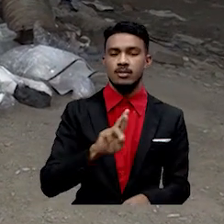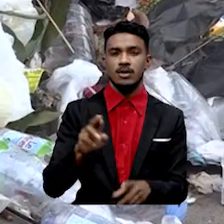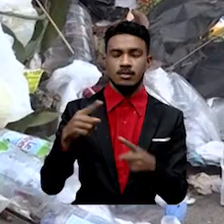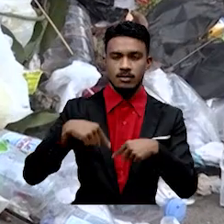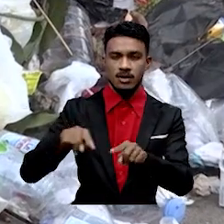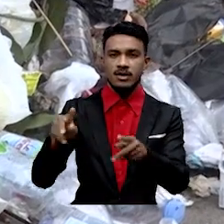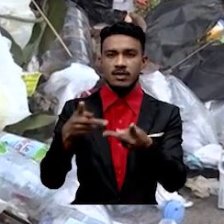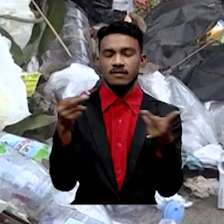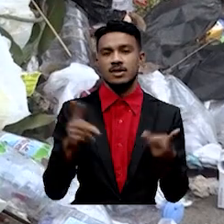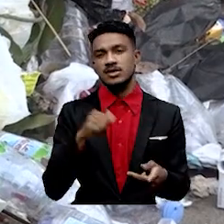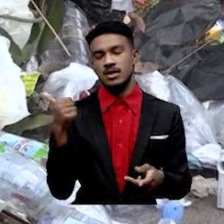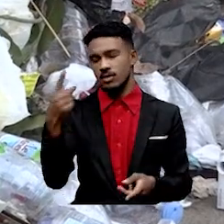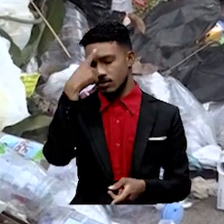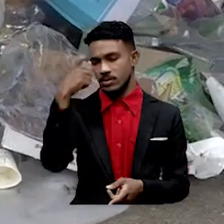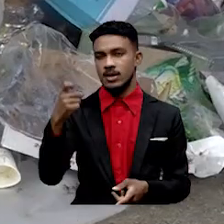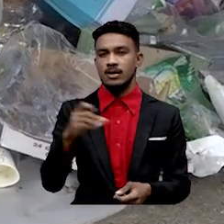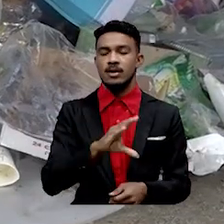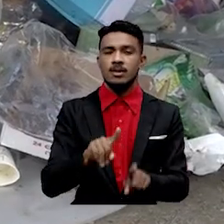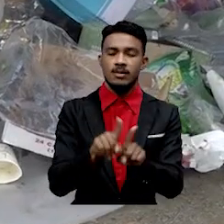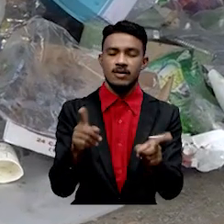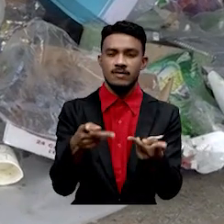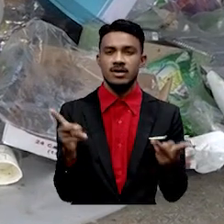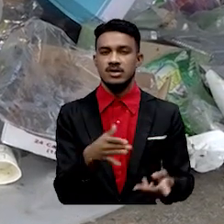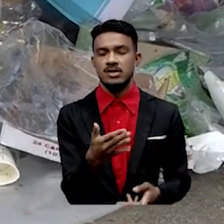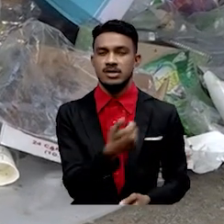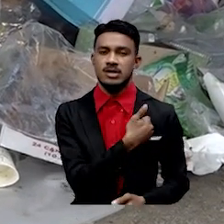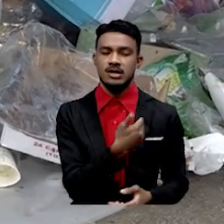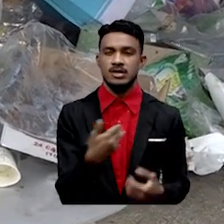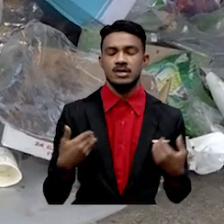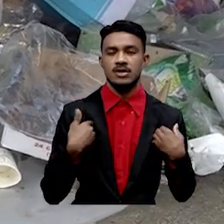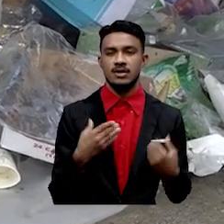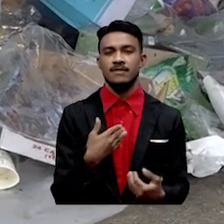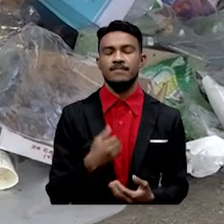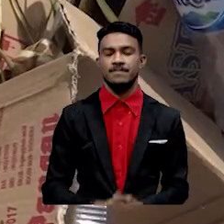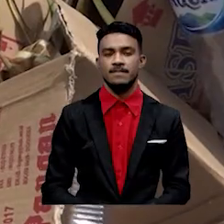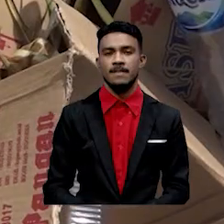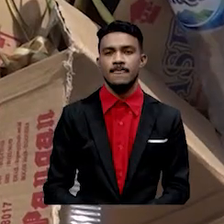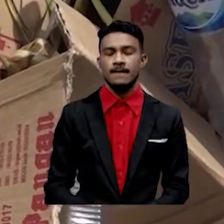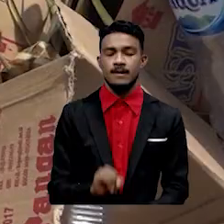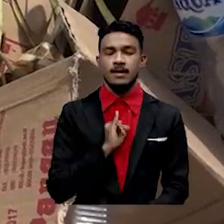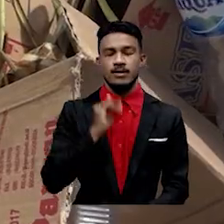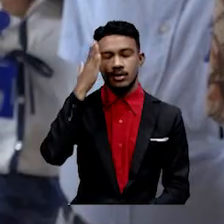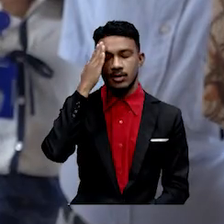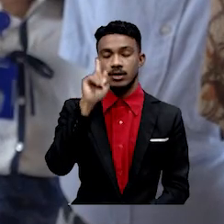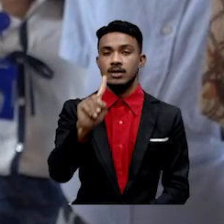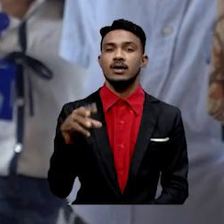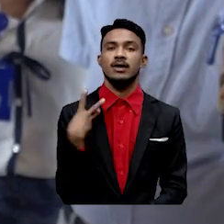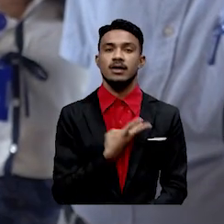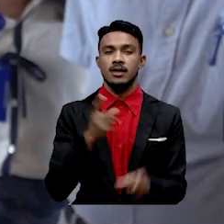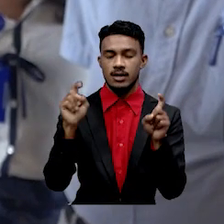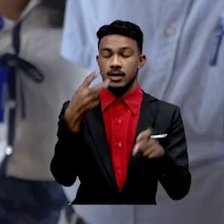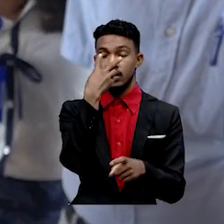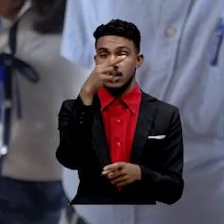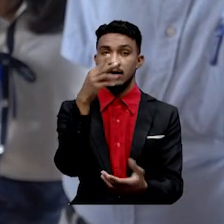fatin ruma, tamba se concentra ba projeto fong nebe planeado hela. Haoneng ida ne ita tenke hare di